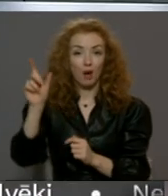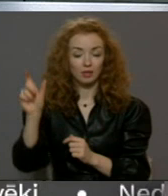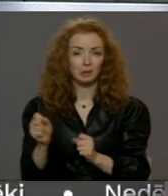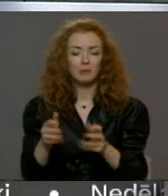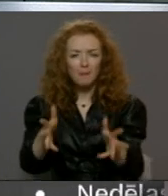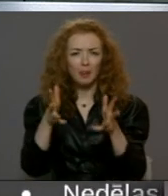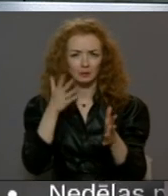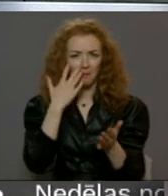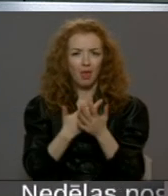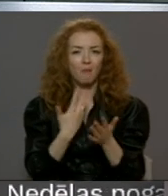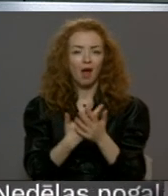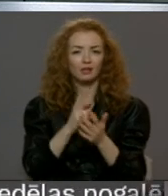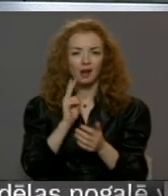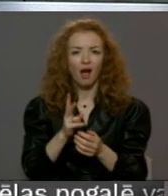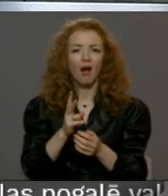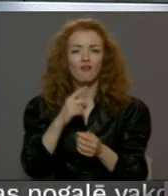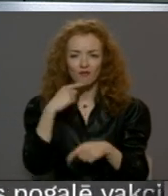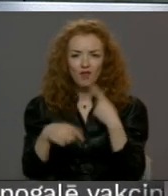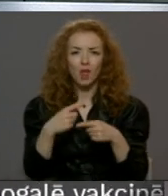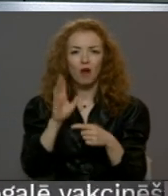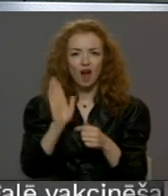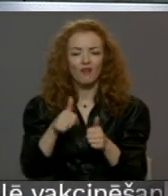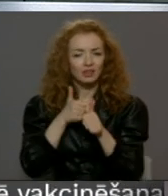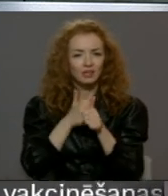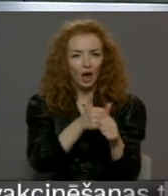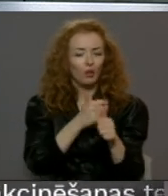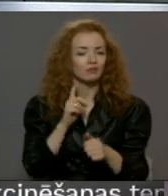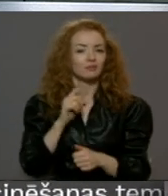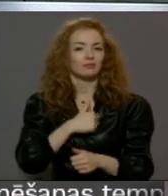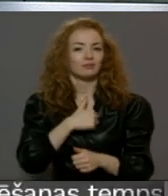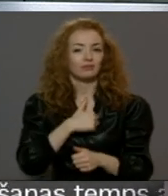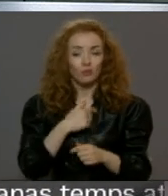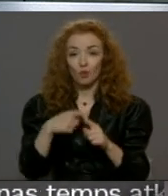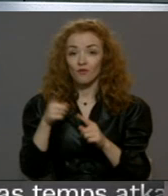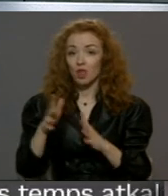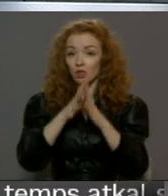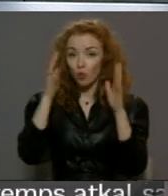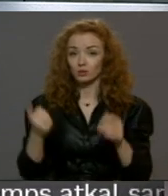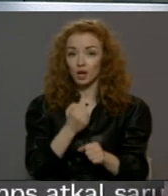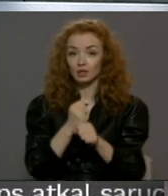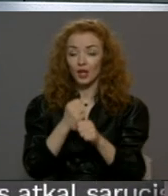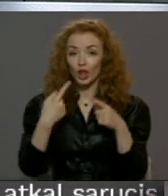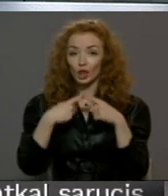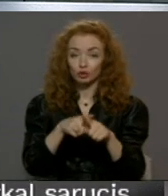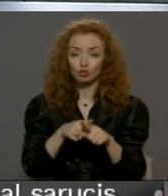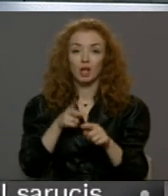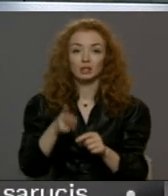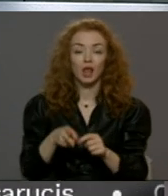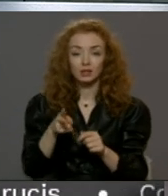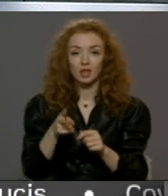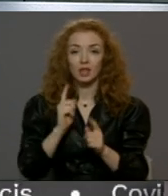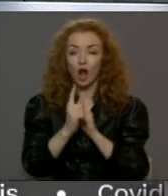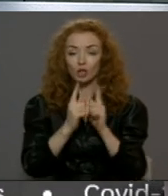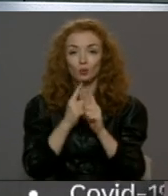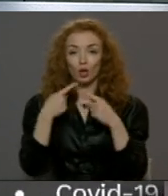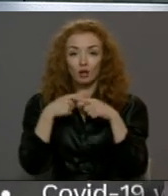spilgts piemērs tam, ka nekad nav par vēlu sekot savai sirdsbalsī. Vairākus gadus viņa strādāja par inženieru dzelzceļu un transporta loģistikas